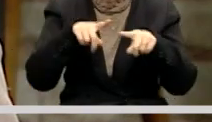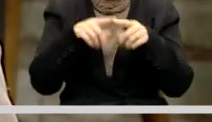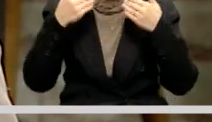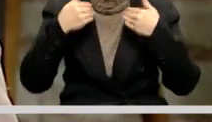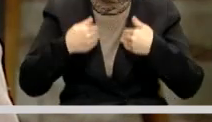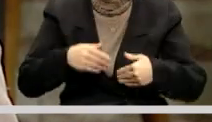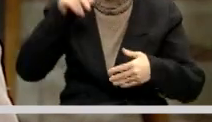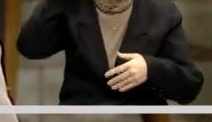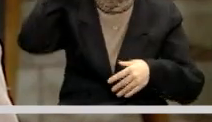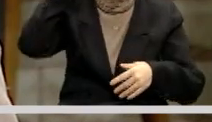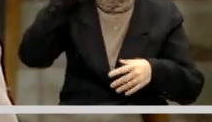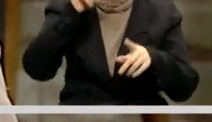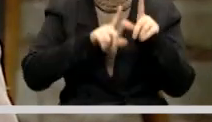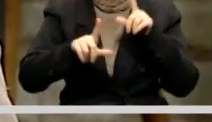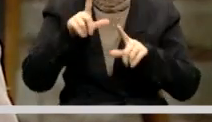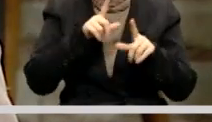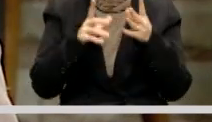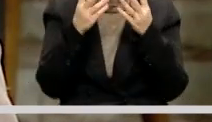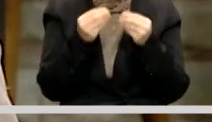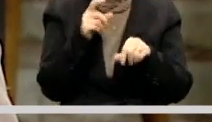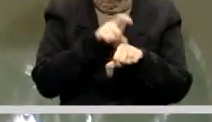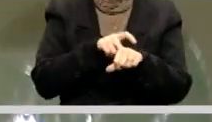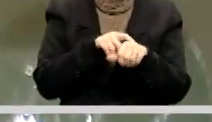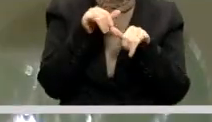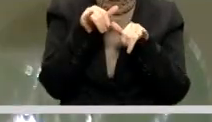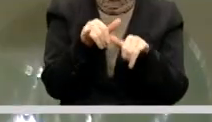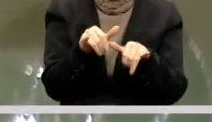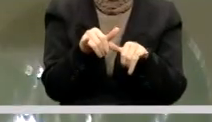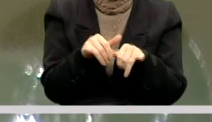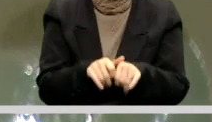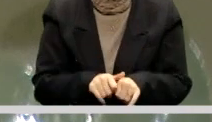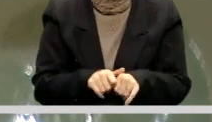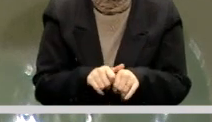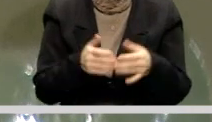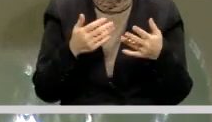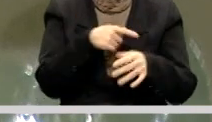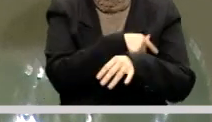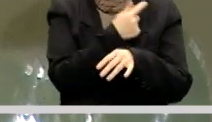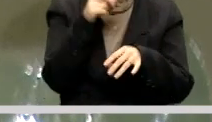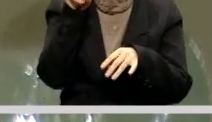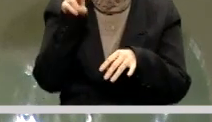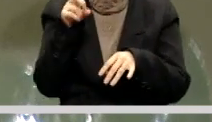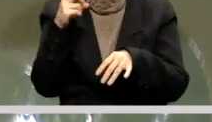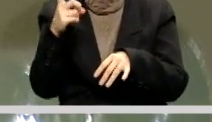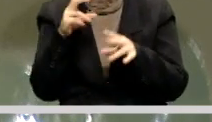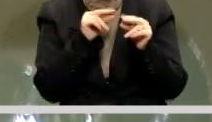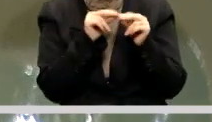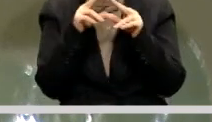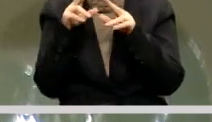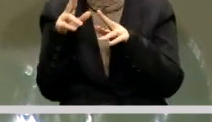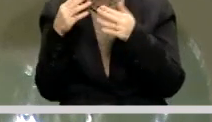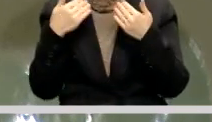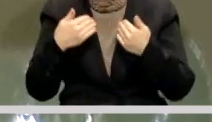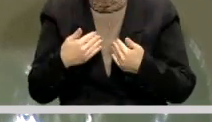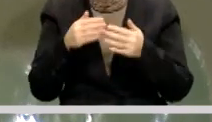zihnimizin ihtiyacı olan uyku saati aynı. Hatta belki tam tersi kötü bir şey yapıyoruz. Normalde mesela 8-9'da alıştığımız için vücut uyanıyor